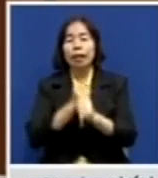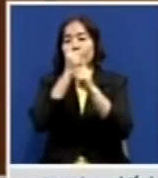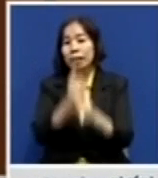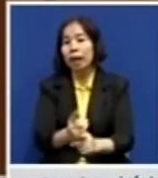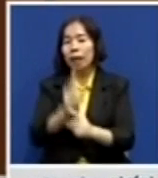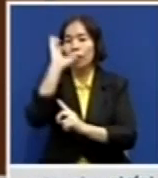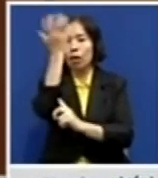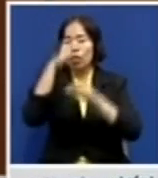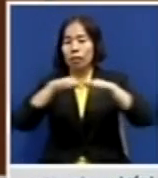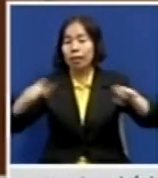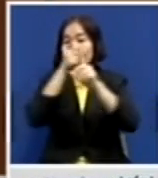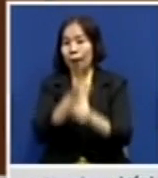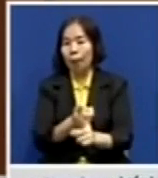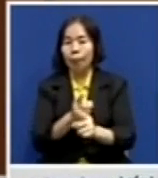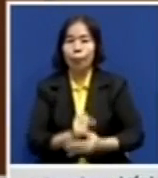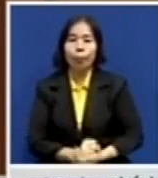ากล